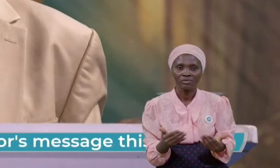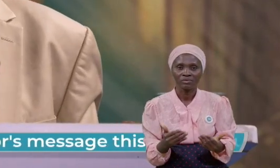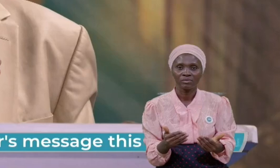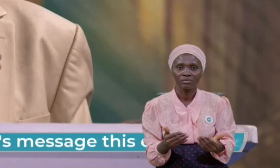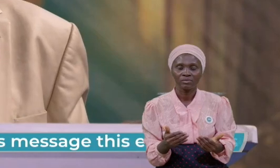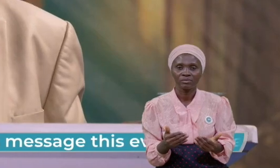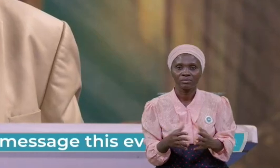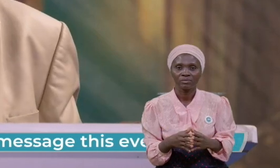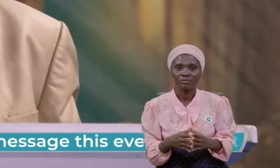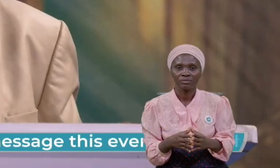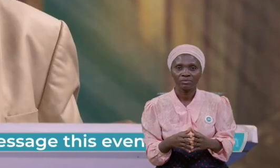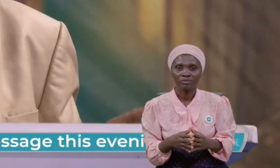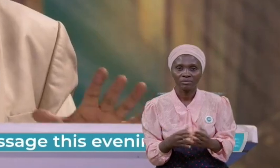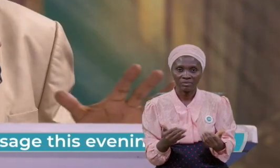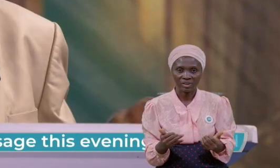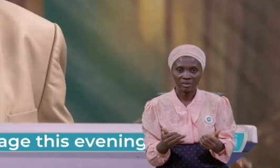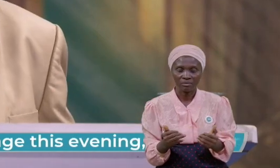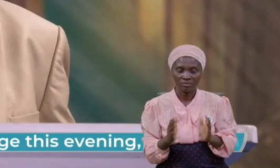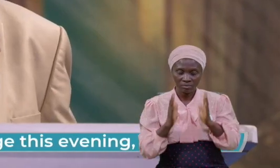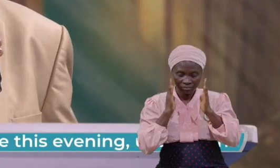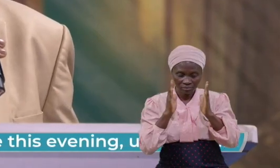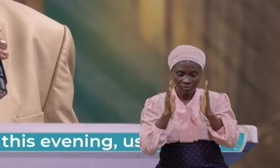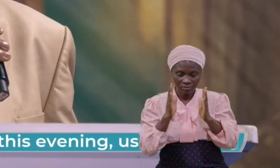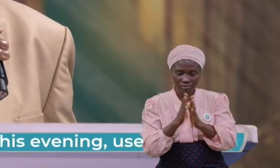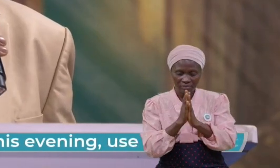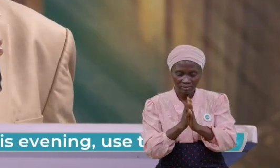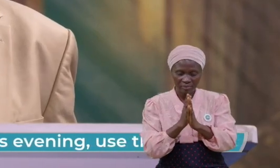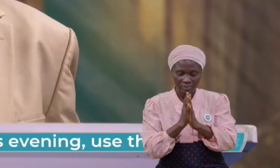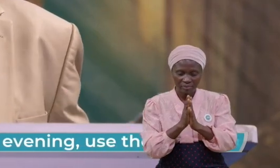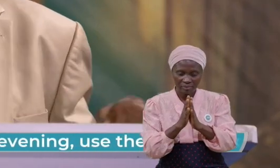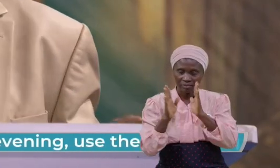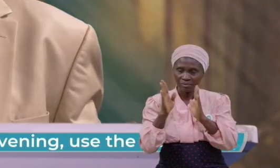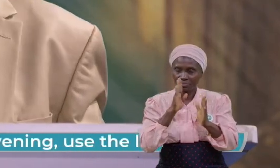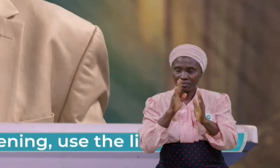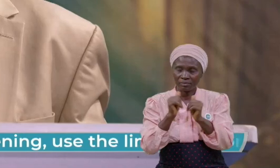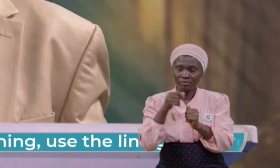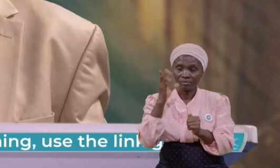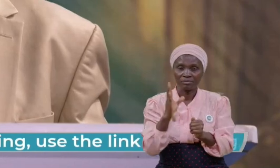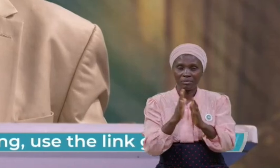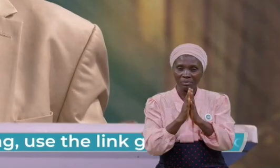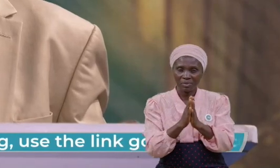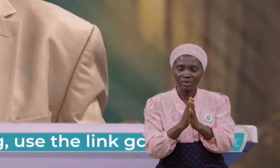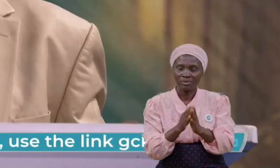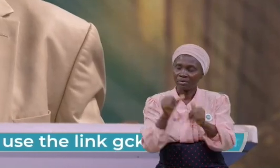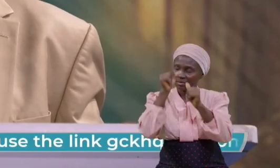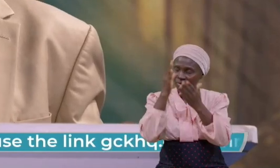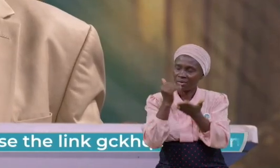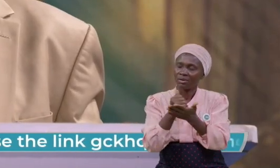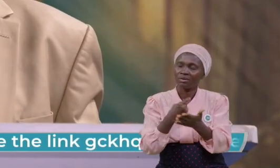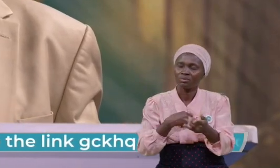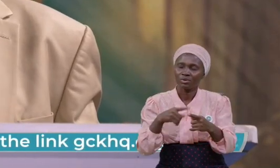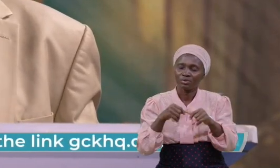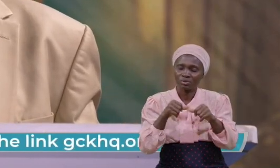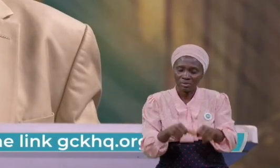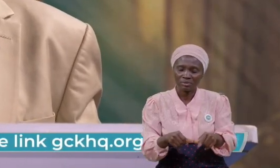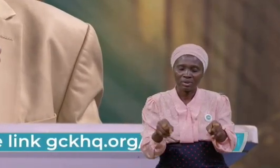Alors, vous qui êtes assis, continuez dans la prière. Que Dieu vous aide à demeurer ferme,